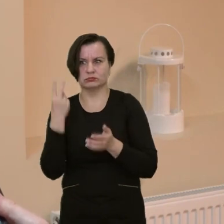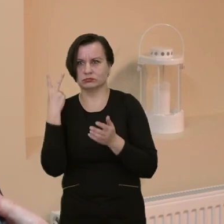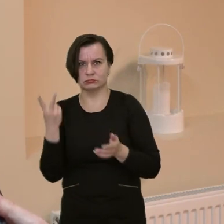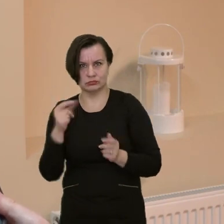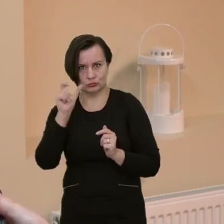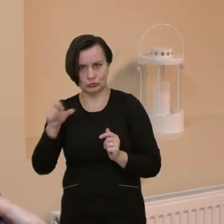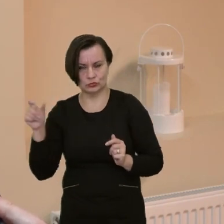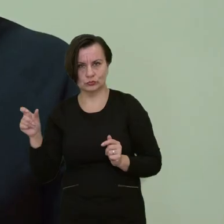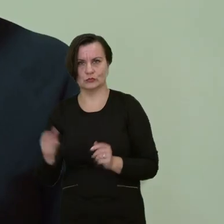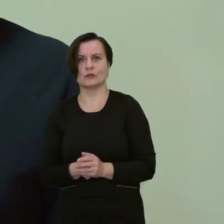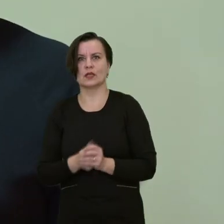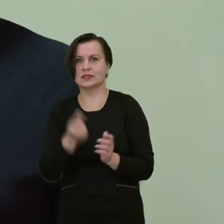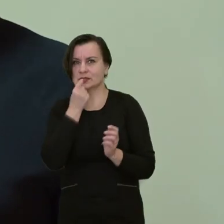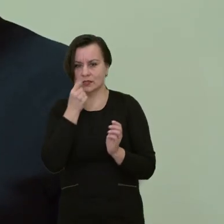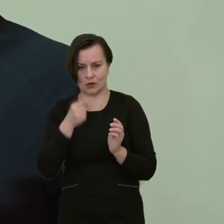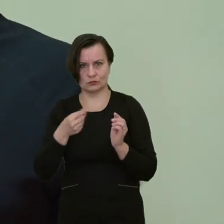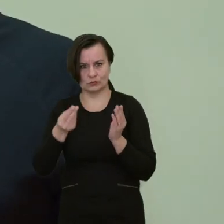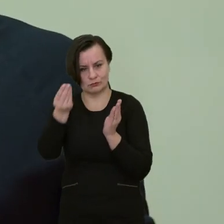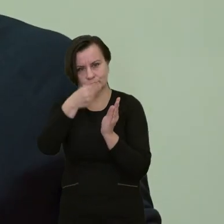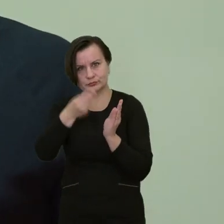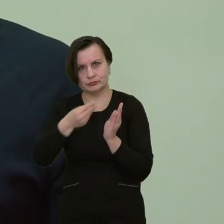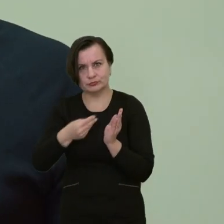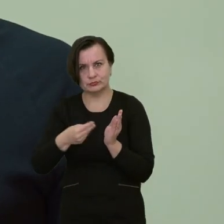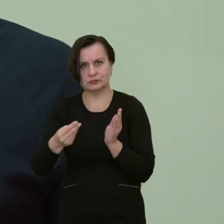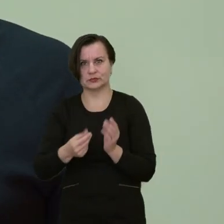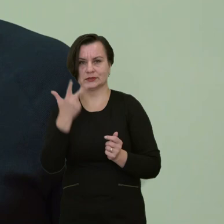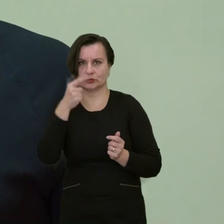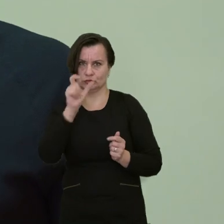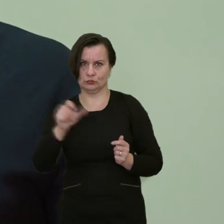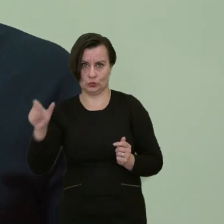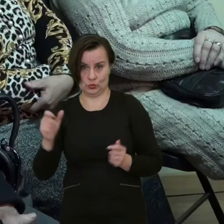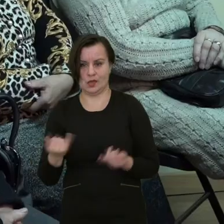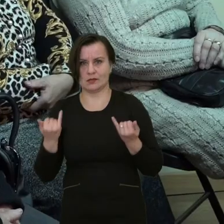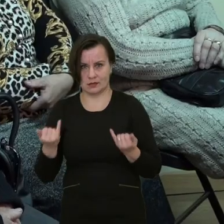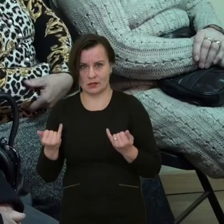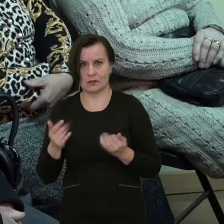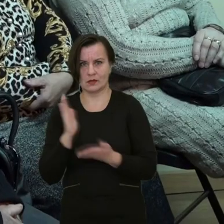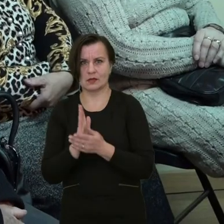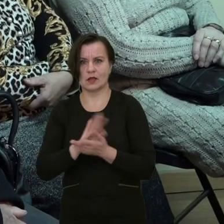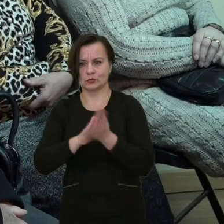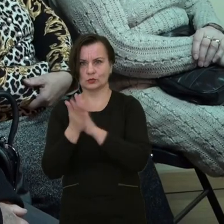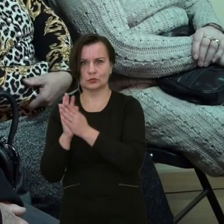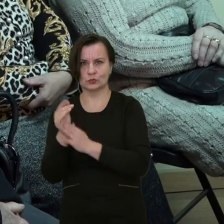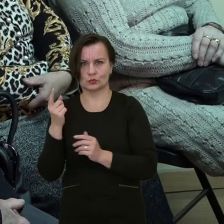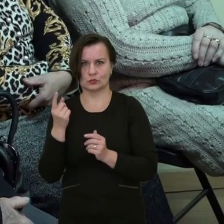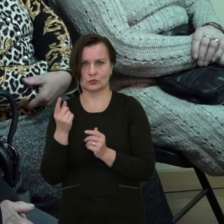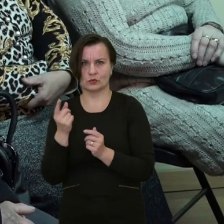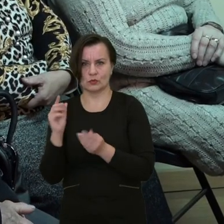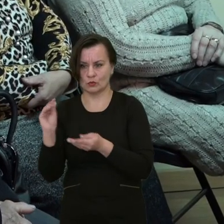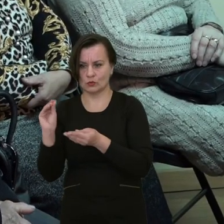margučių marginimo yra 3 žmonės ir dabar kaip tik vat, jūsų ruošti dokumentai vienos moters iš Angirių